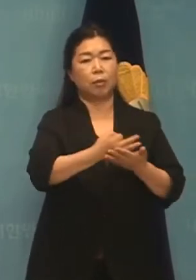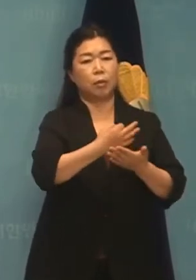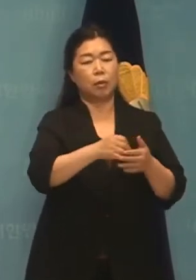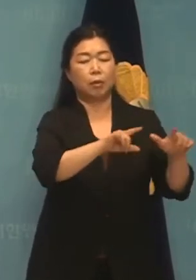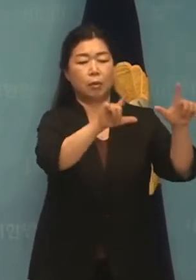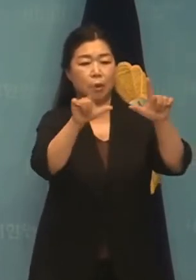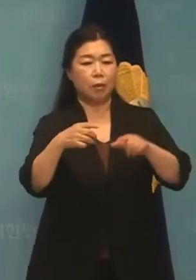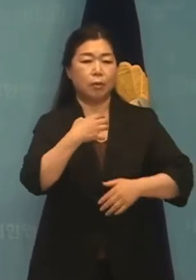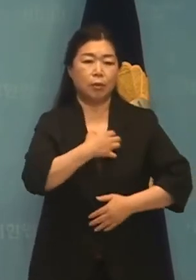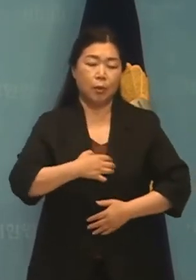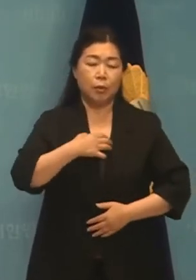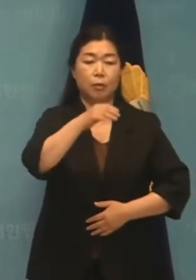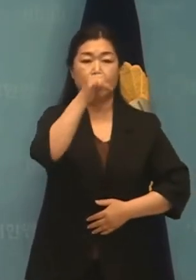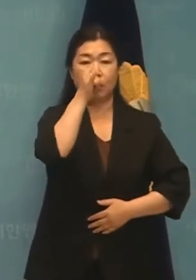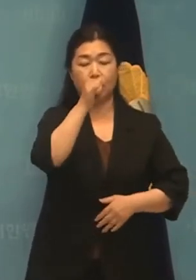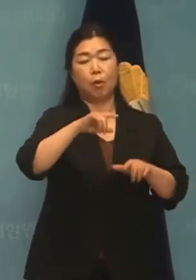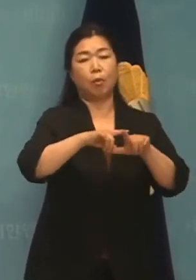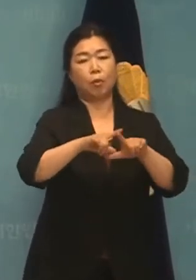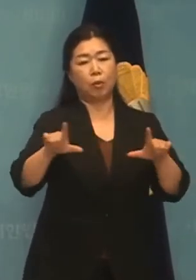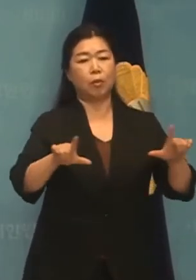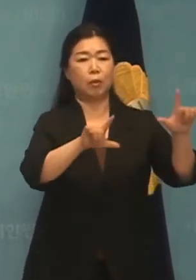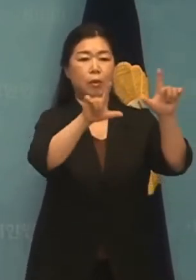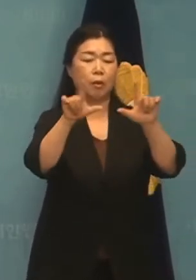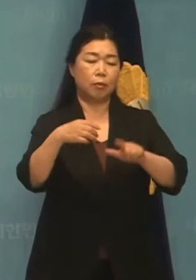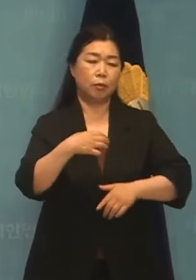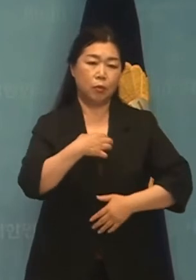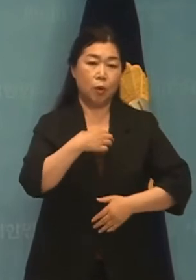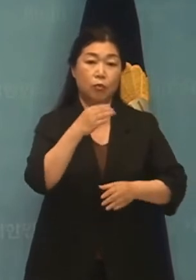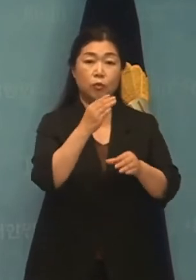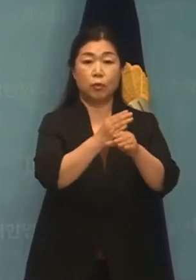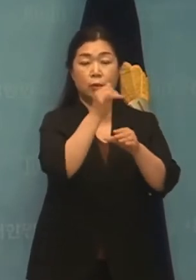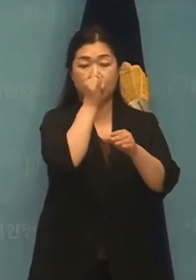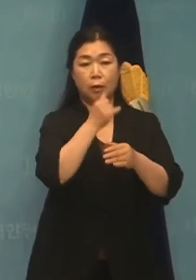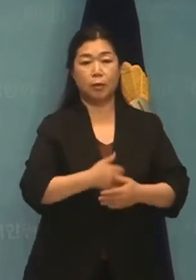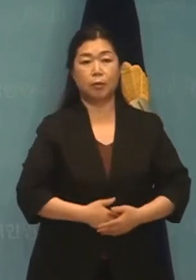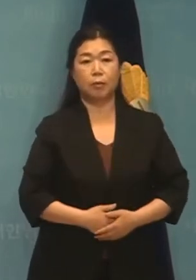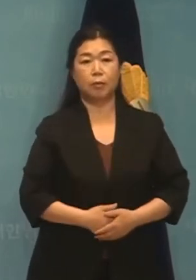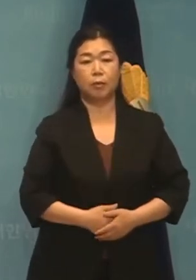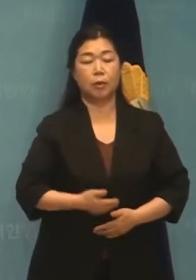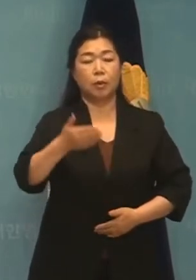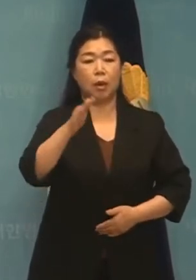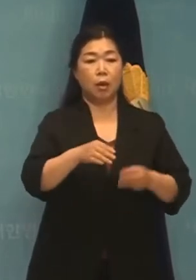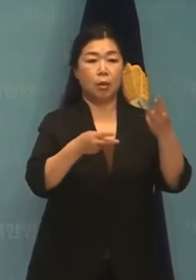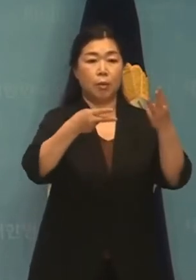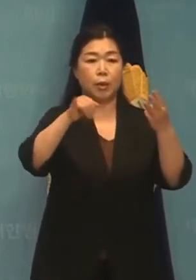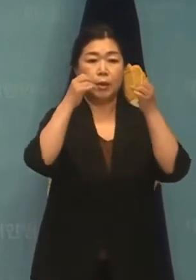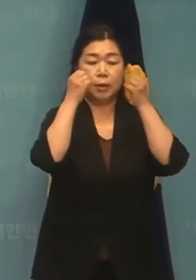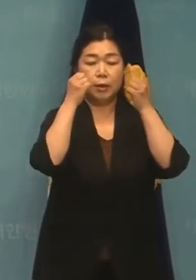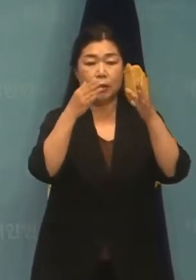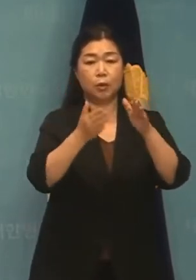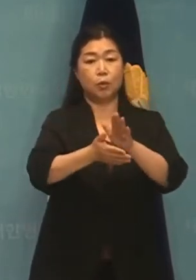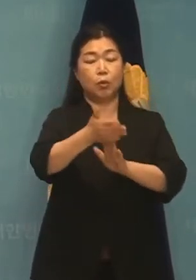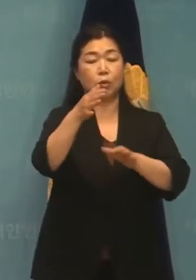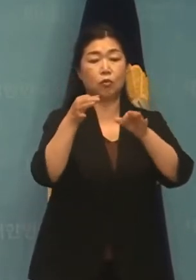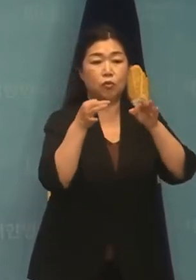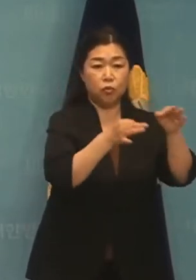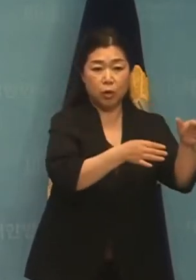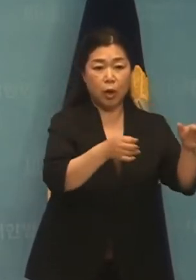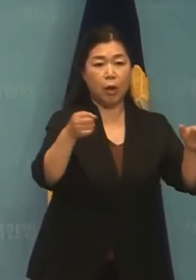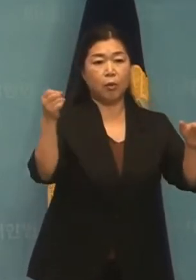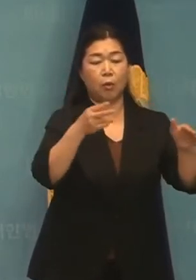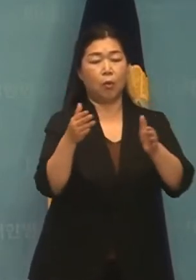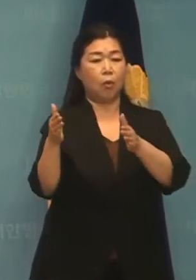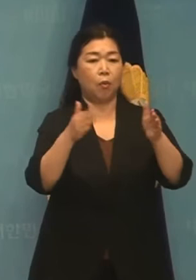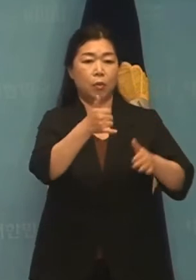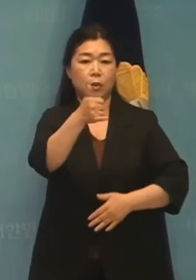걱정하며 일상의 삶조차 위협받고 있는데 3D 신도시 투기 의혹에 이어